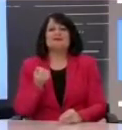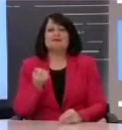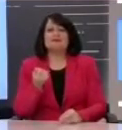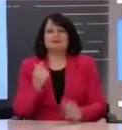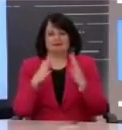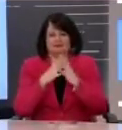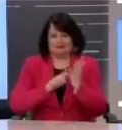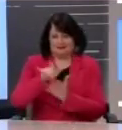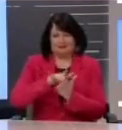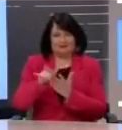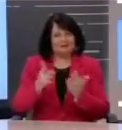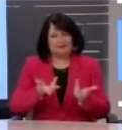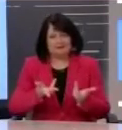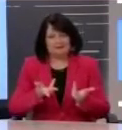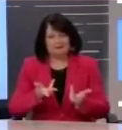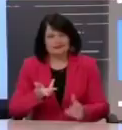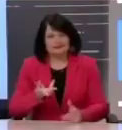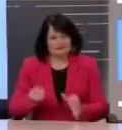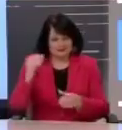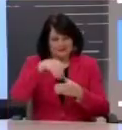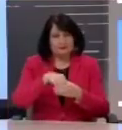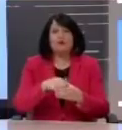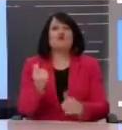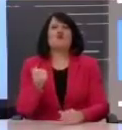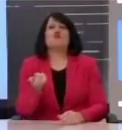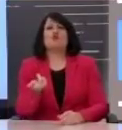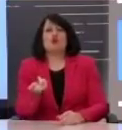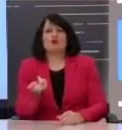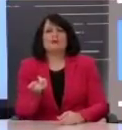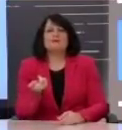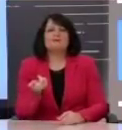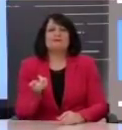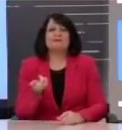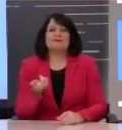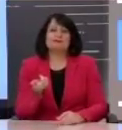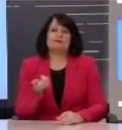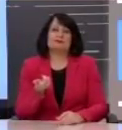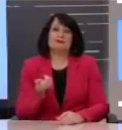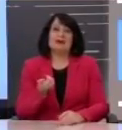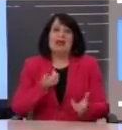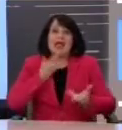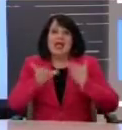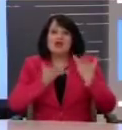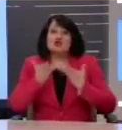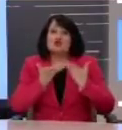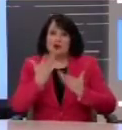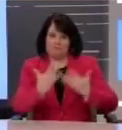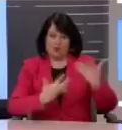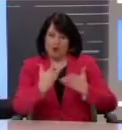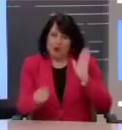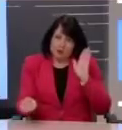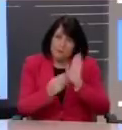μαχητικών θα ενταχθεί στην ήδη υπάρχουσα δαπάνη, προϋπολογισμένη